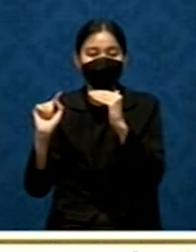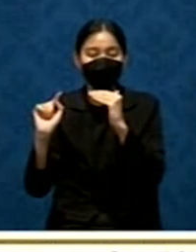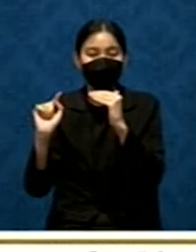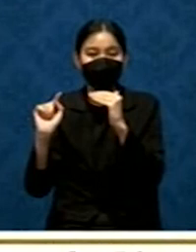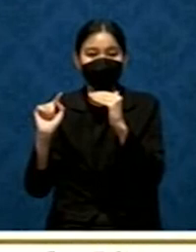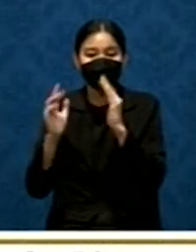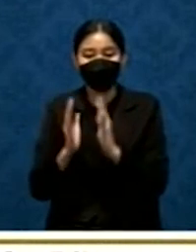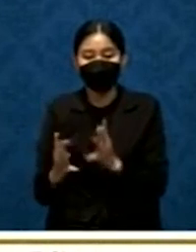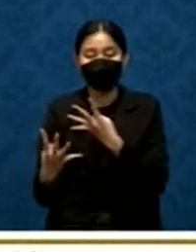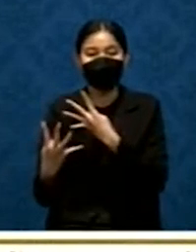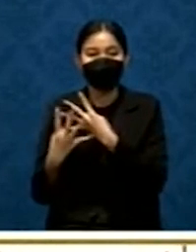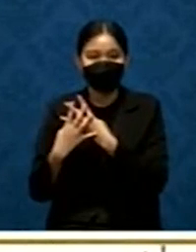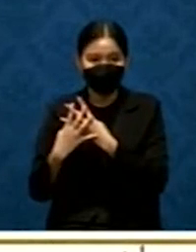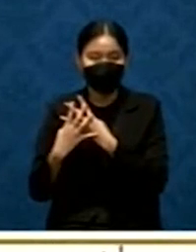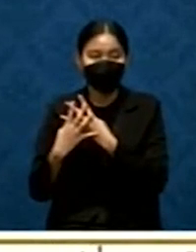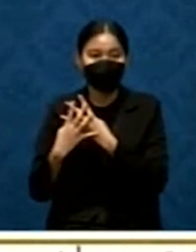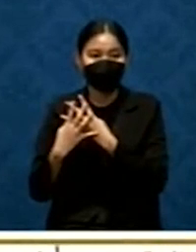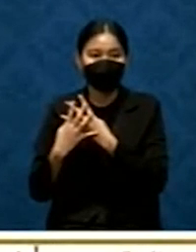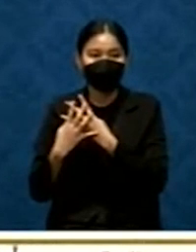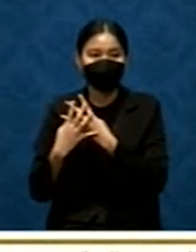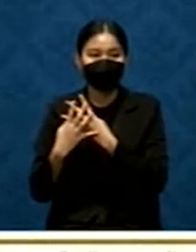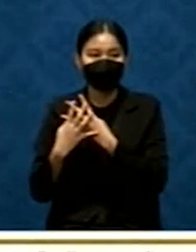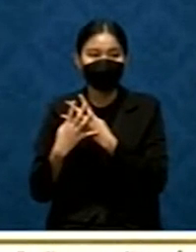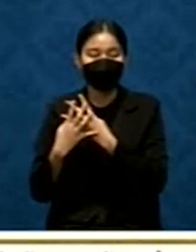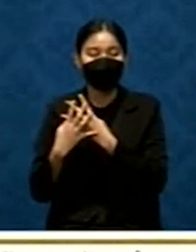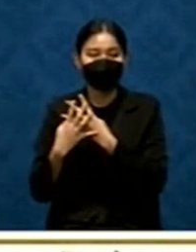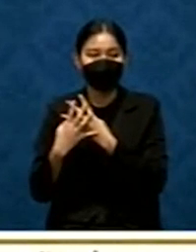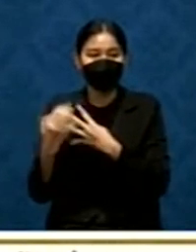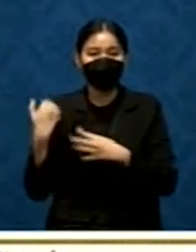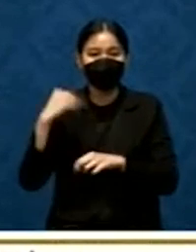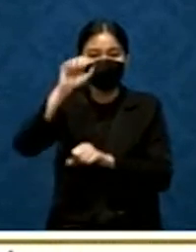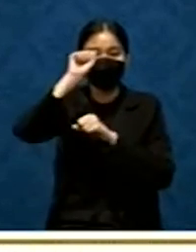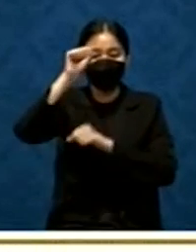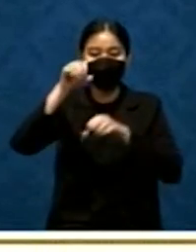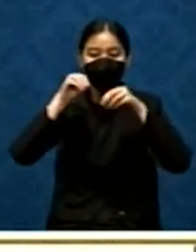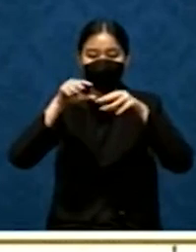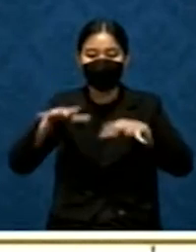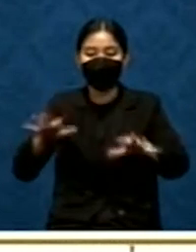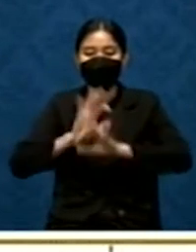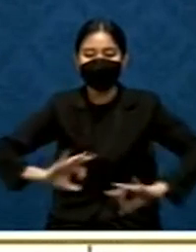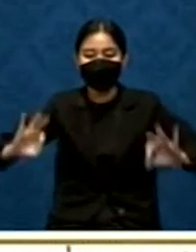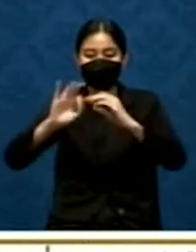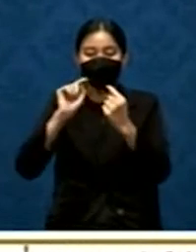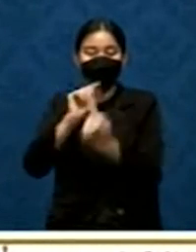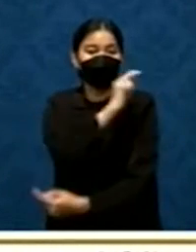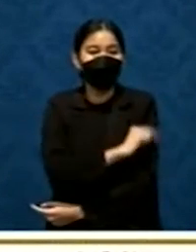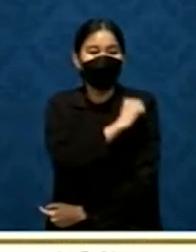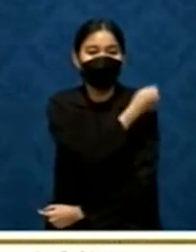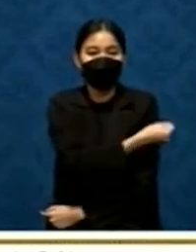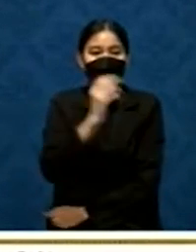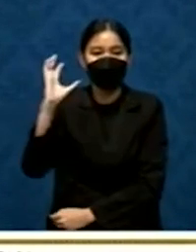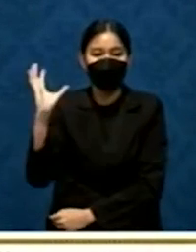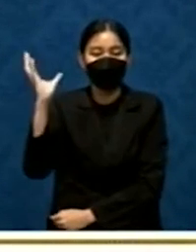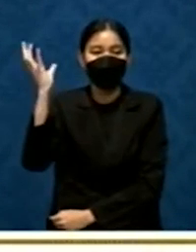ผู้ต้องขังเนี่ยซึ่งมีประกาศสำคัญในทางการแพทย์ระดับโลกเลย